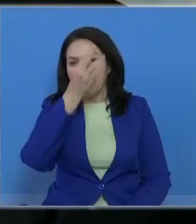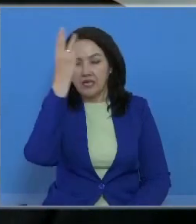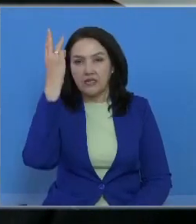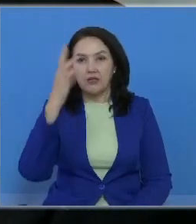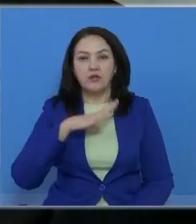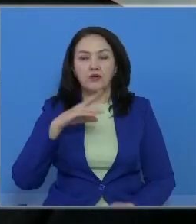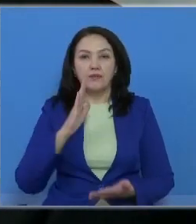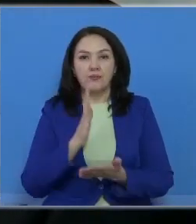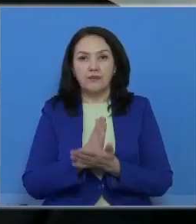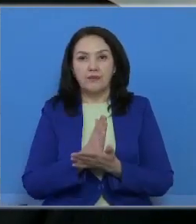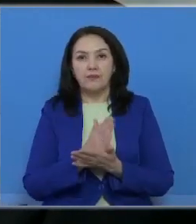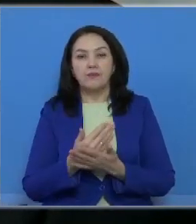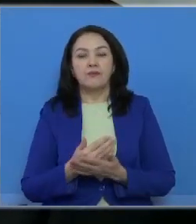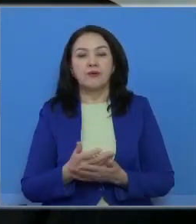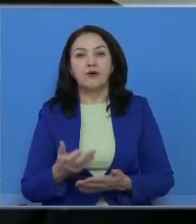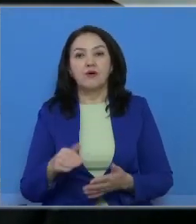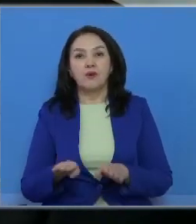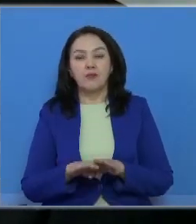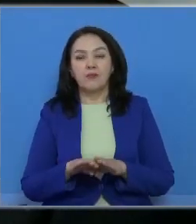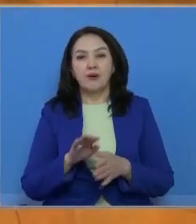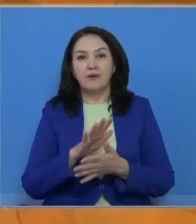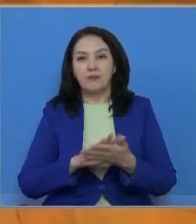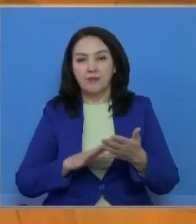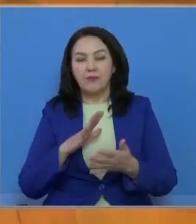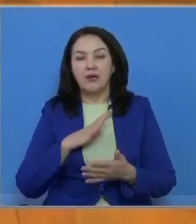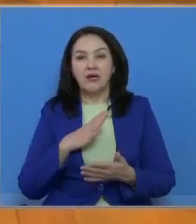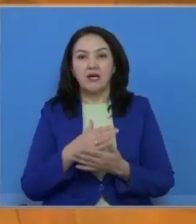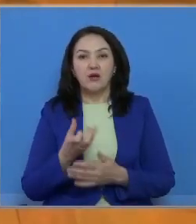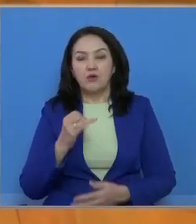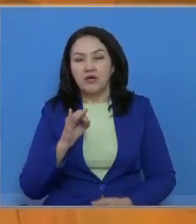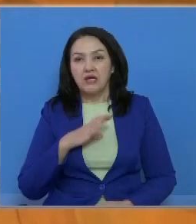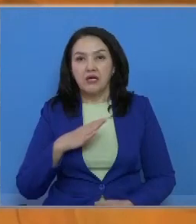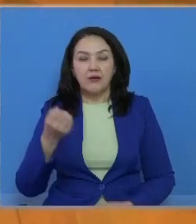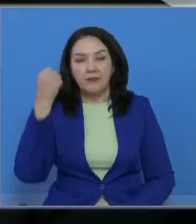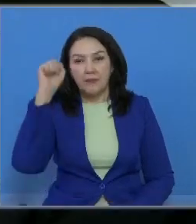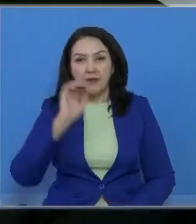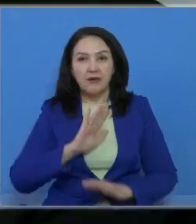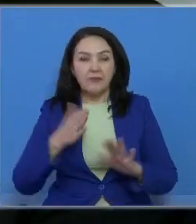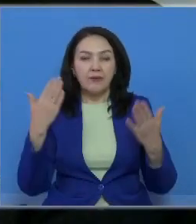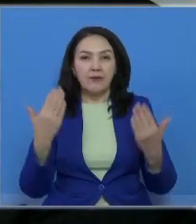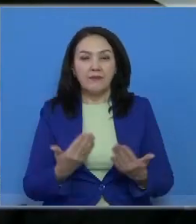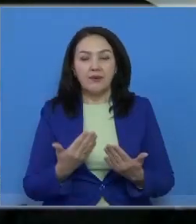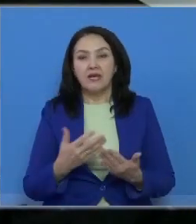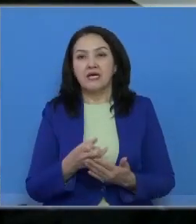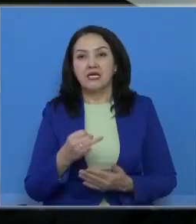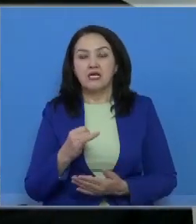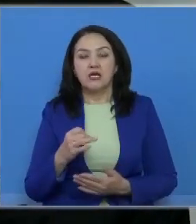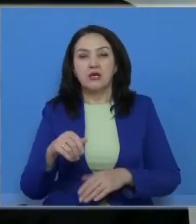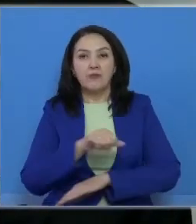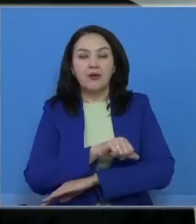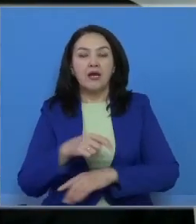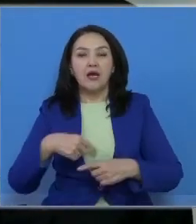содан бері жалғасқан ұлт-азаттық көтеріліс бұл үзіліссіз жүргізілген. Рулық деңгейдегі батыр емес бұл, немесе бір аймақтық